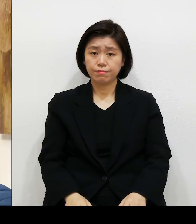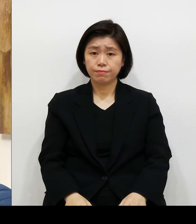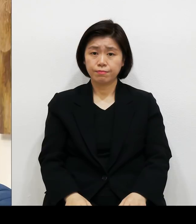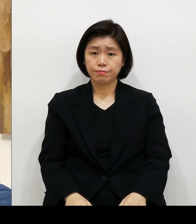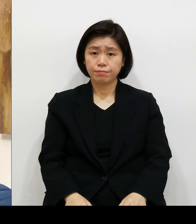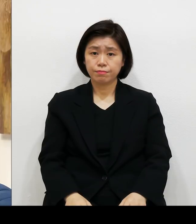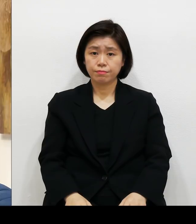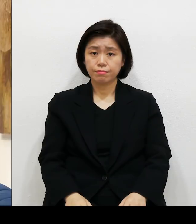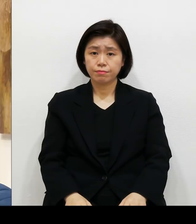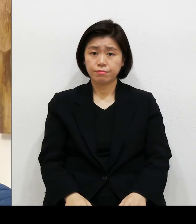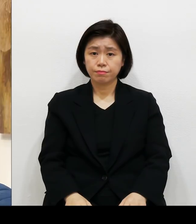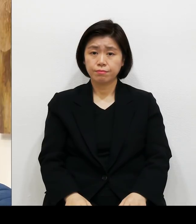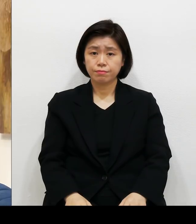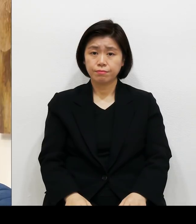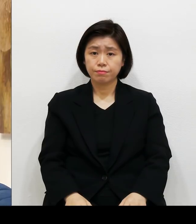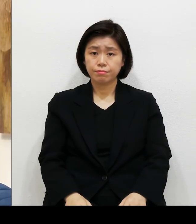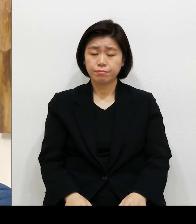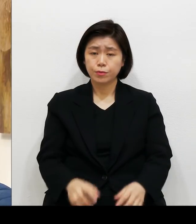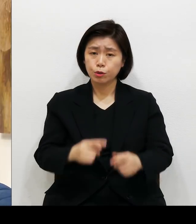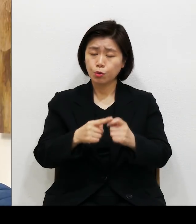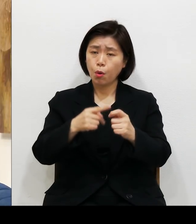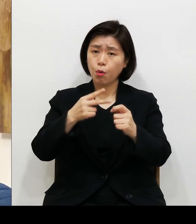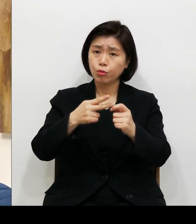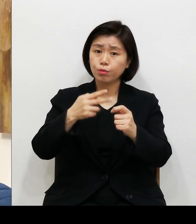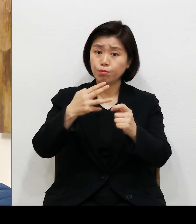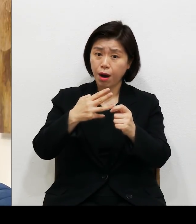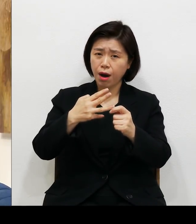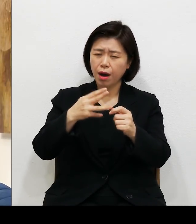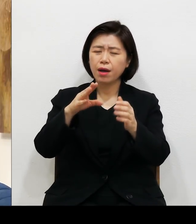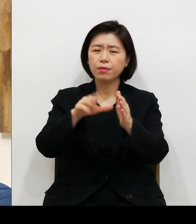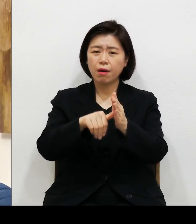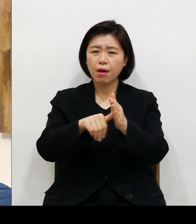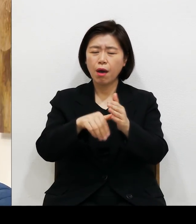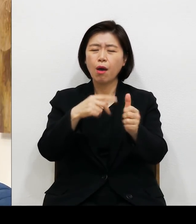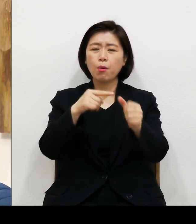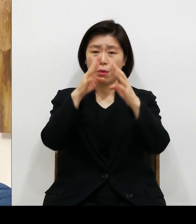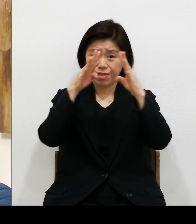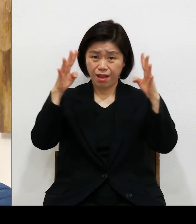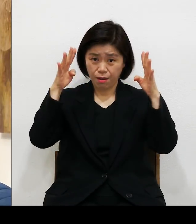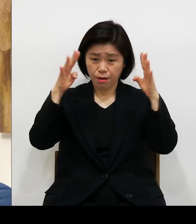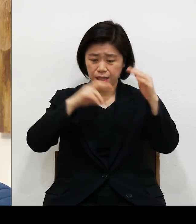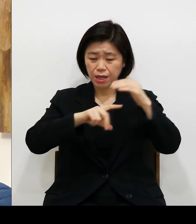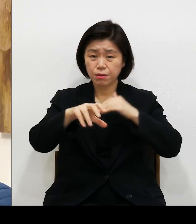그렇게 한 3번째 되니까 그때는 교대 앞에였거든요. 네.